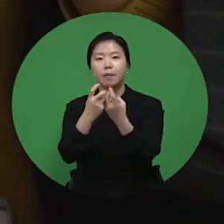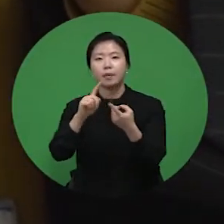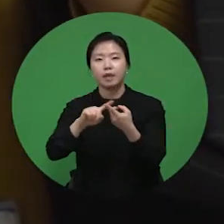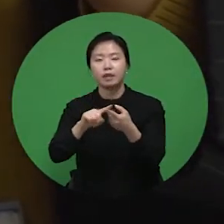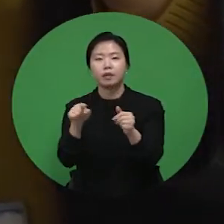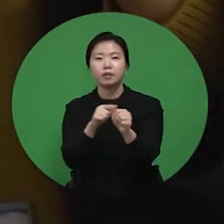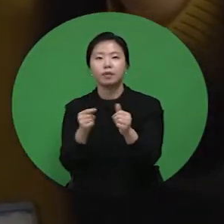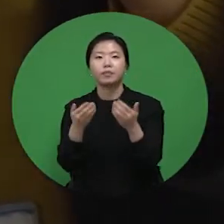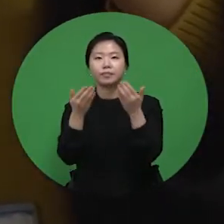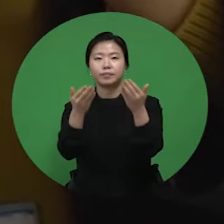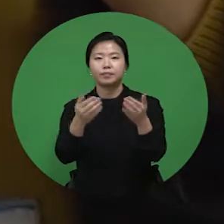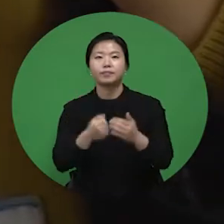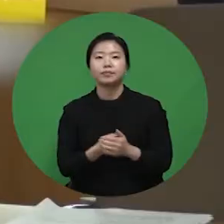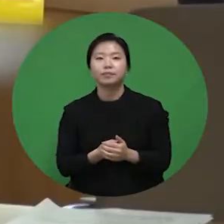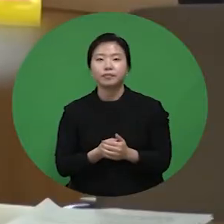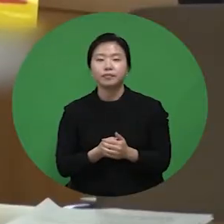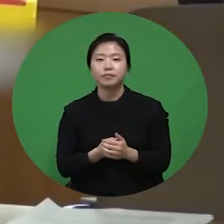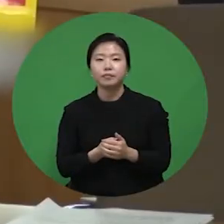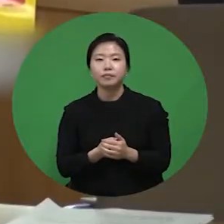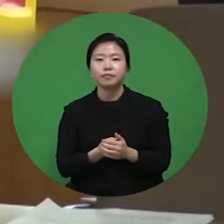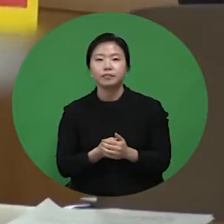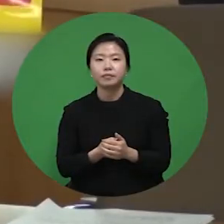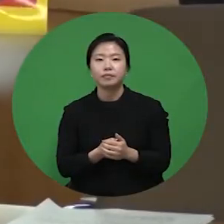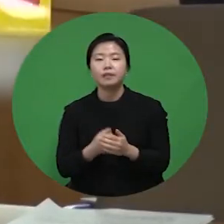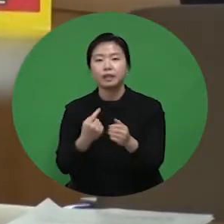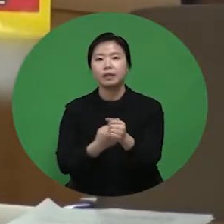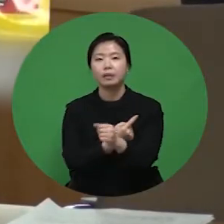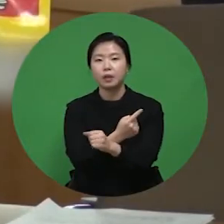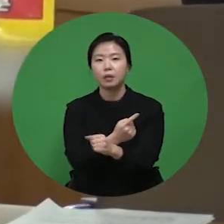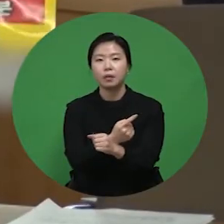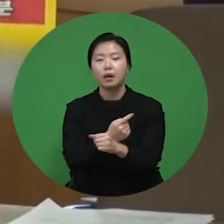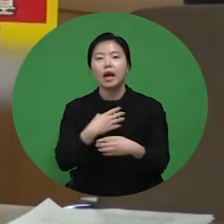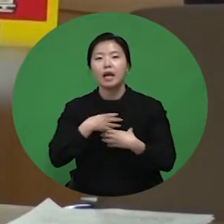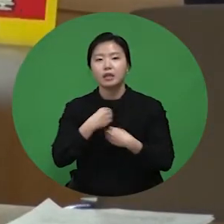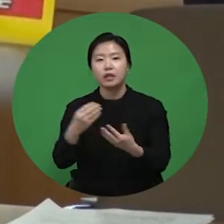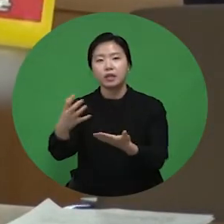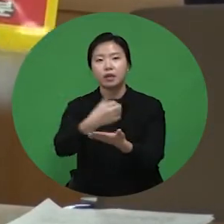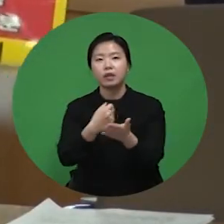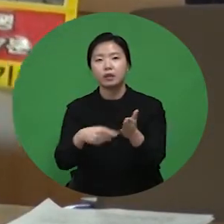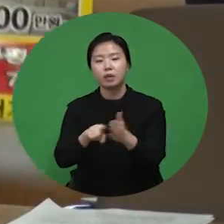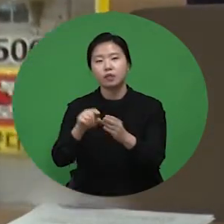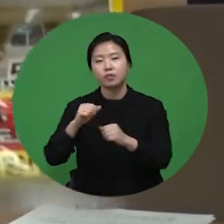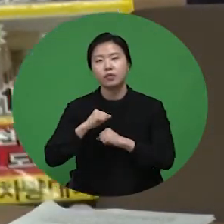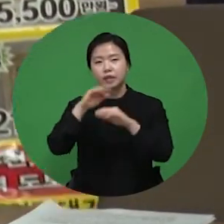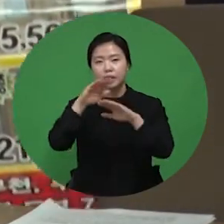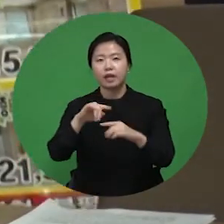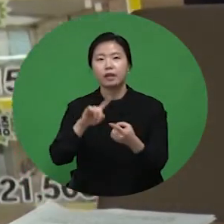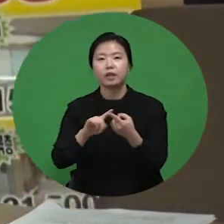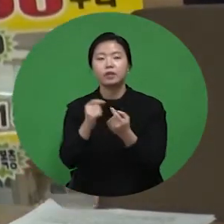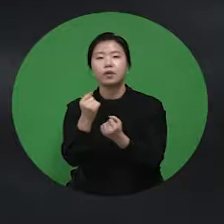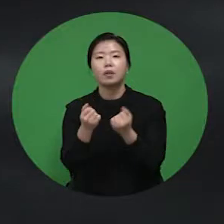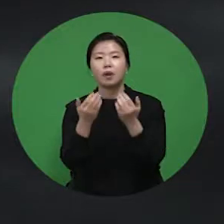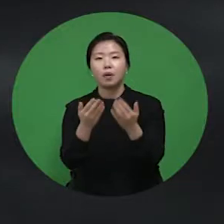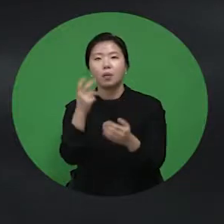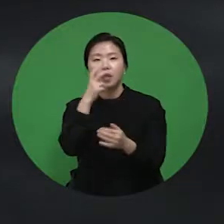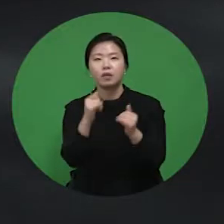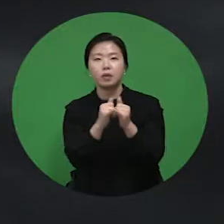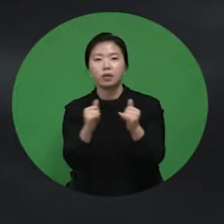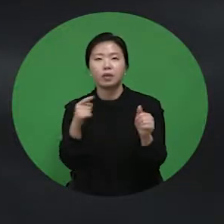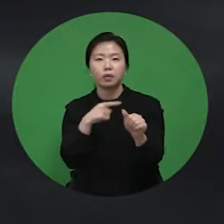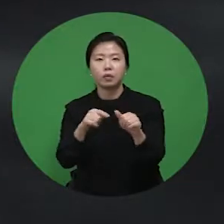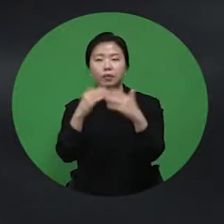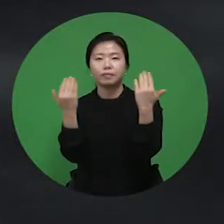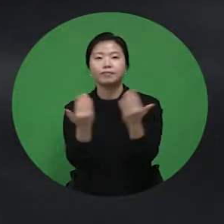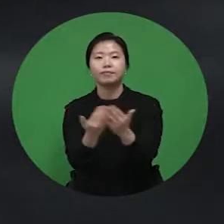정비 방법에 대한 설명이 진행됐는데요. 이외에도 안전한 수거를 위한 주의사항도 안내하며 단속원에